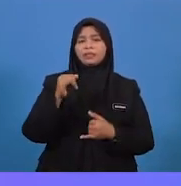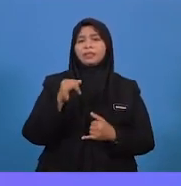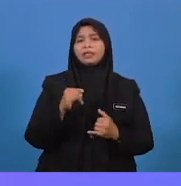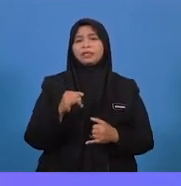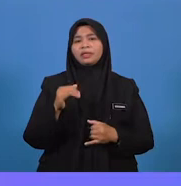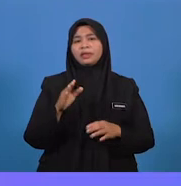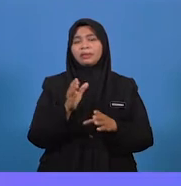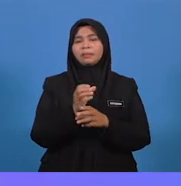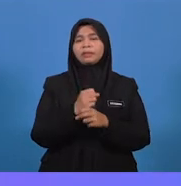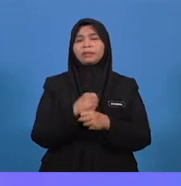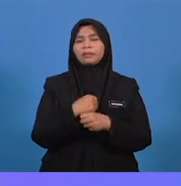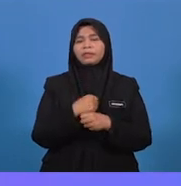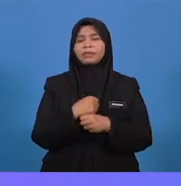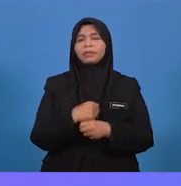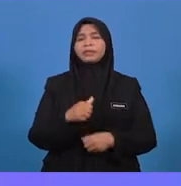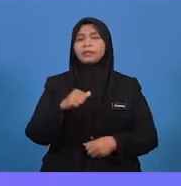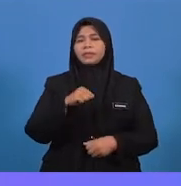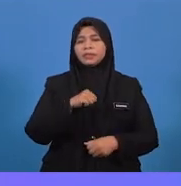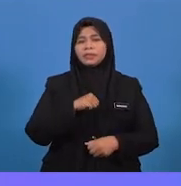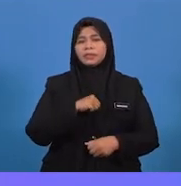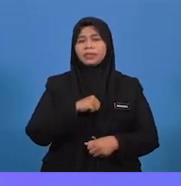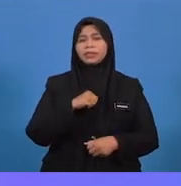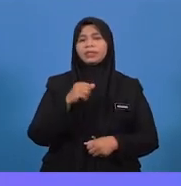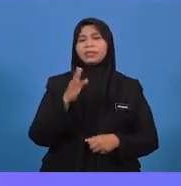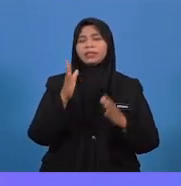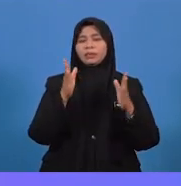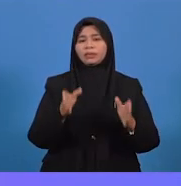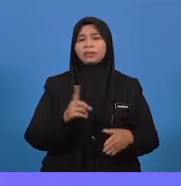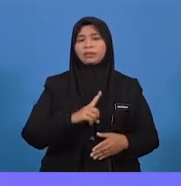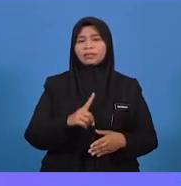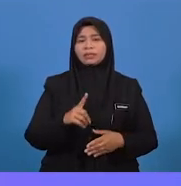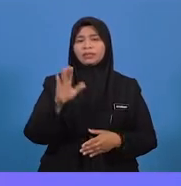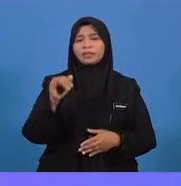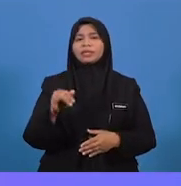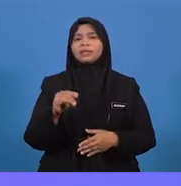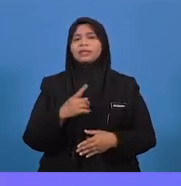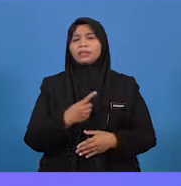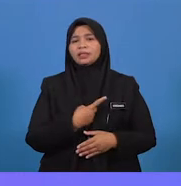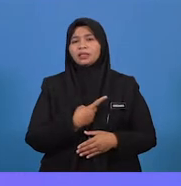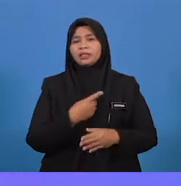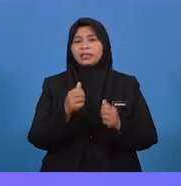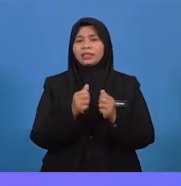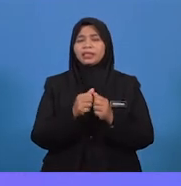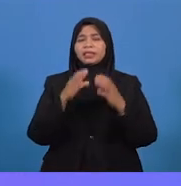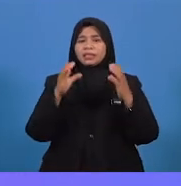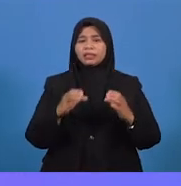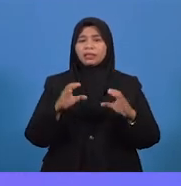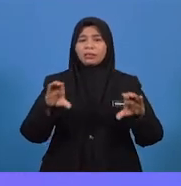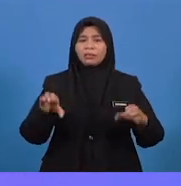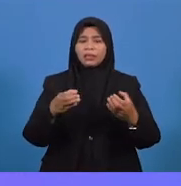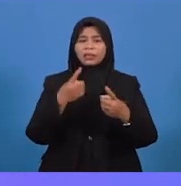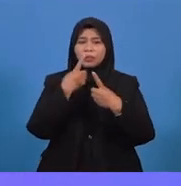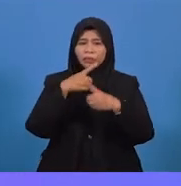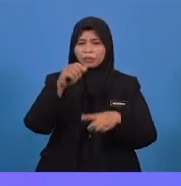terakhir ialah dengan beriman kepada malaikat ini, kita dapat membentuk peribadi Muslim yang sejati